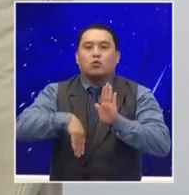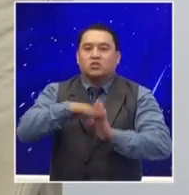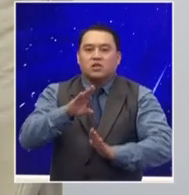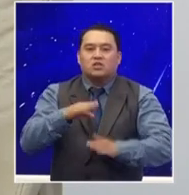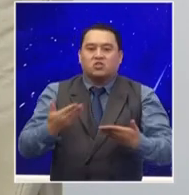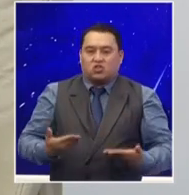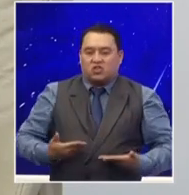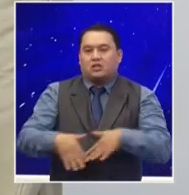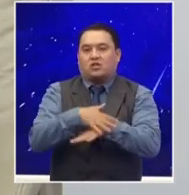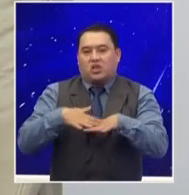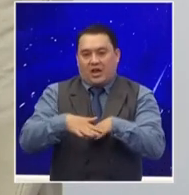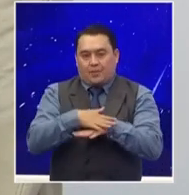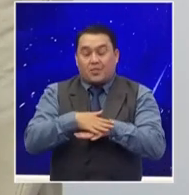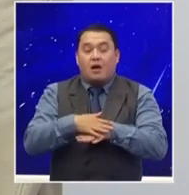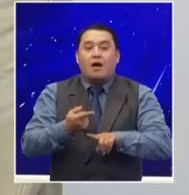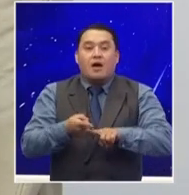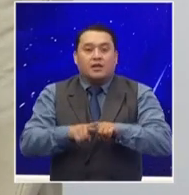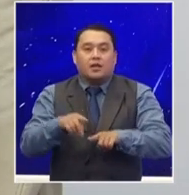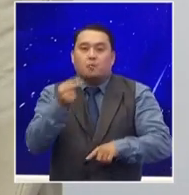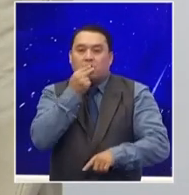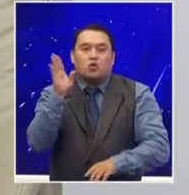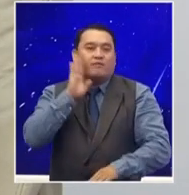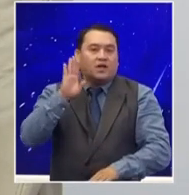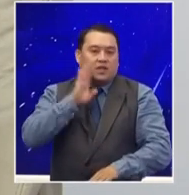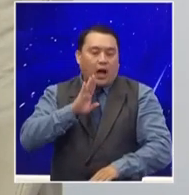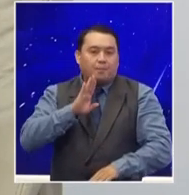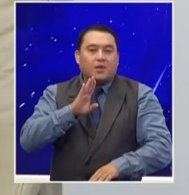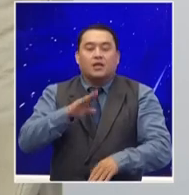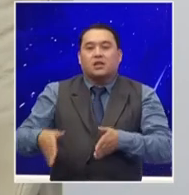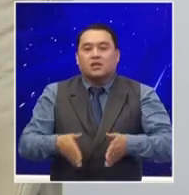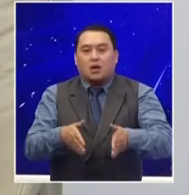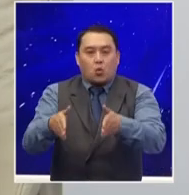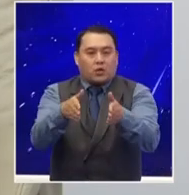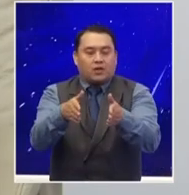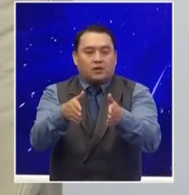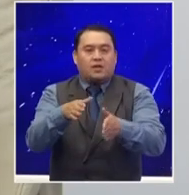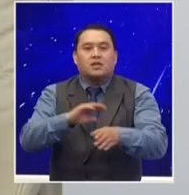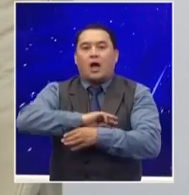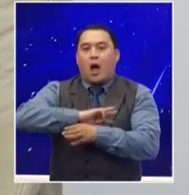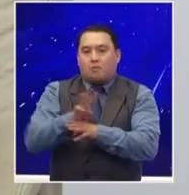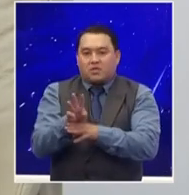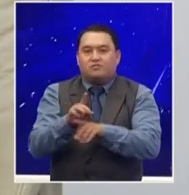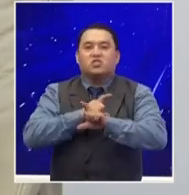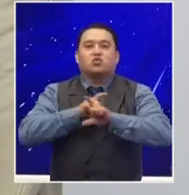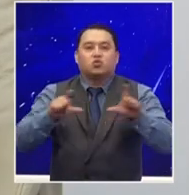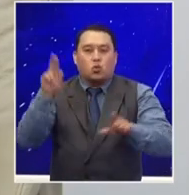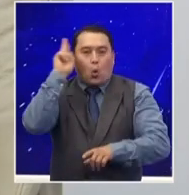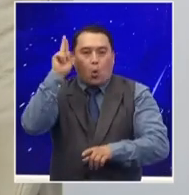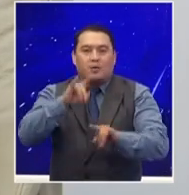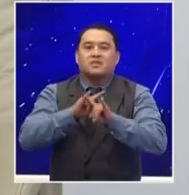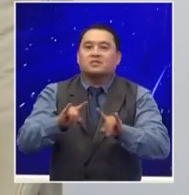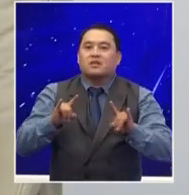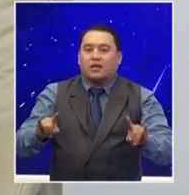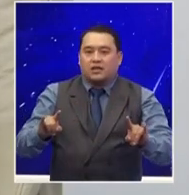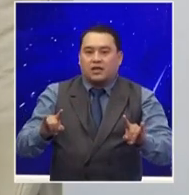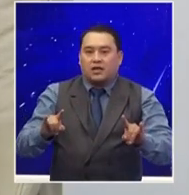качества жизни населения. Это питьевая вода, это дороги, это обеспечение школами, детскими